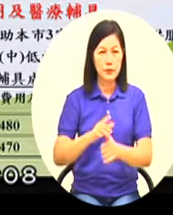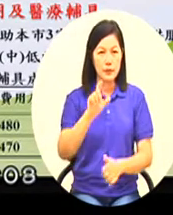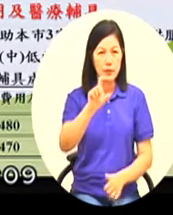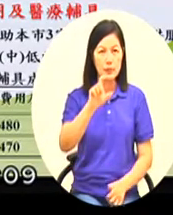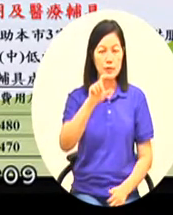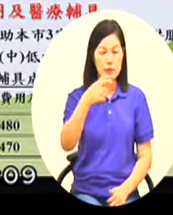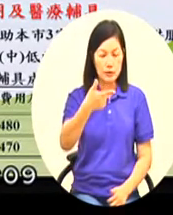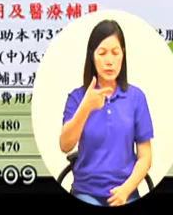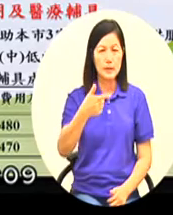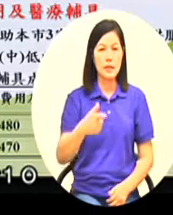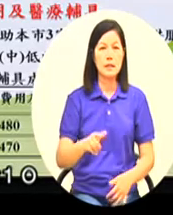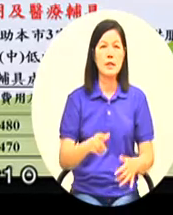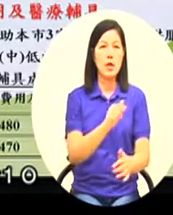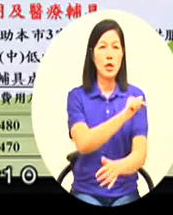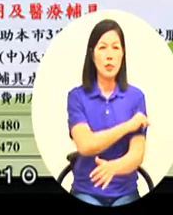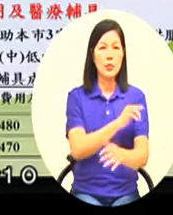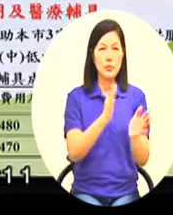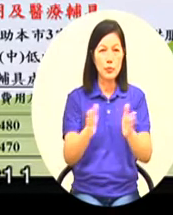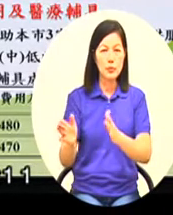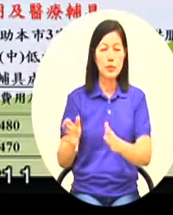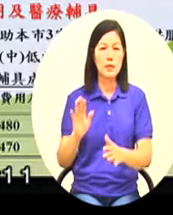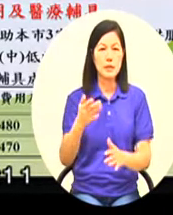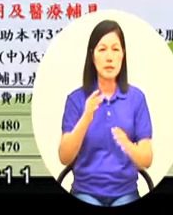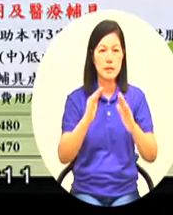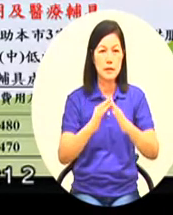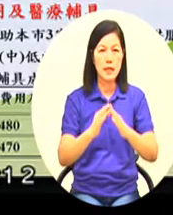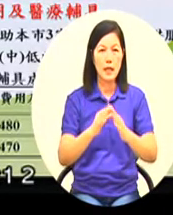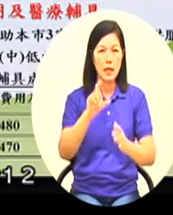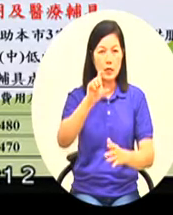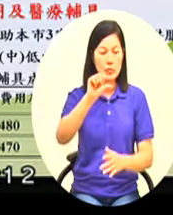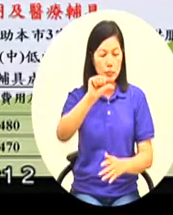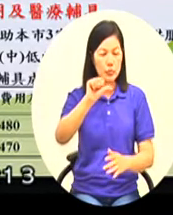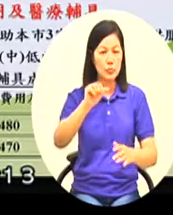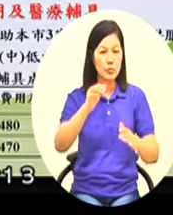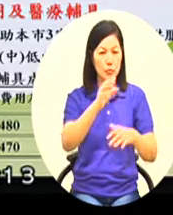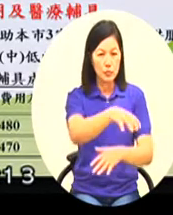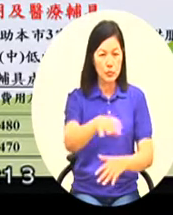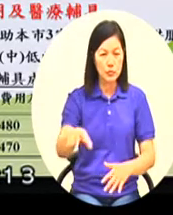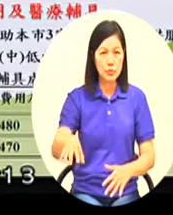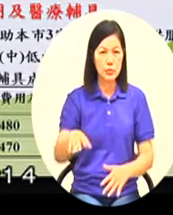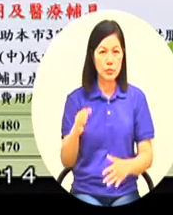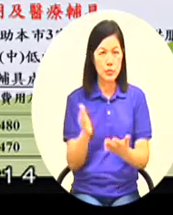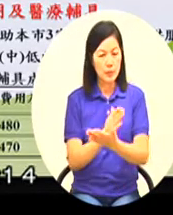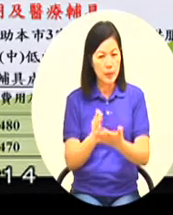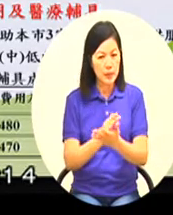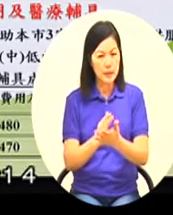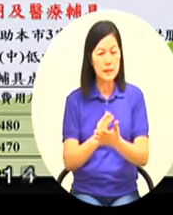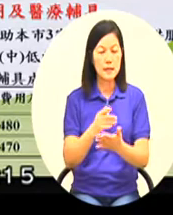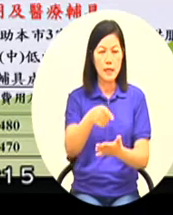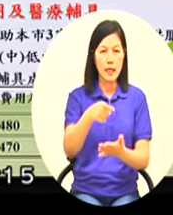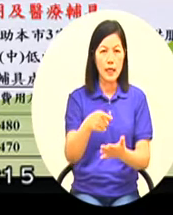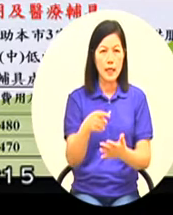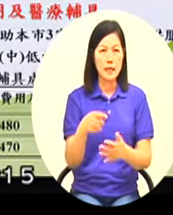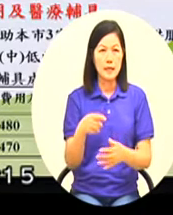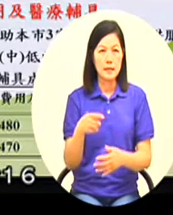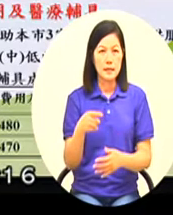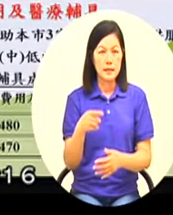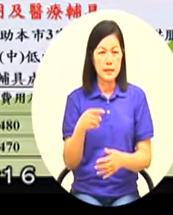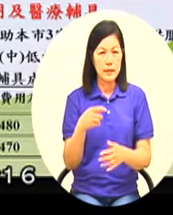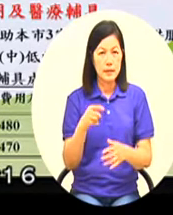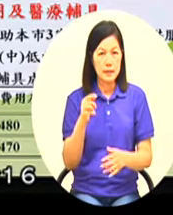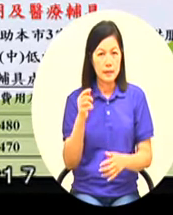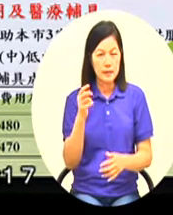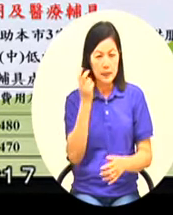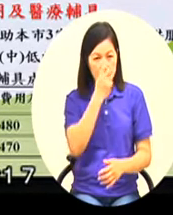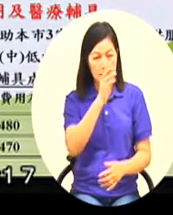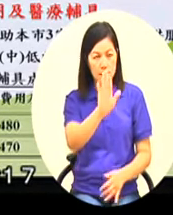之家。那目前为止，总共有65家已经完成我们的相关的一些评鉴考核。那70家的一个居家护理所